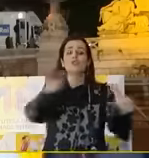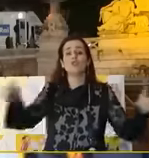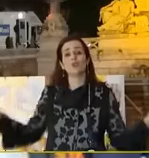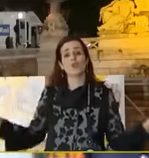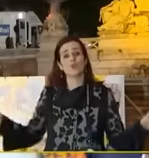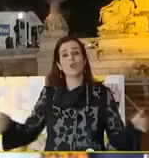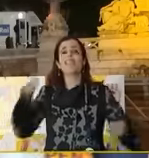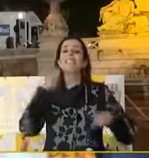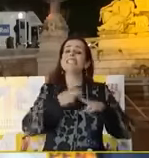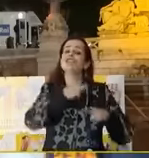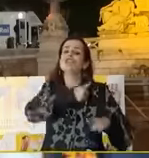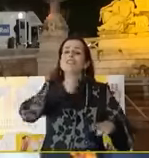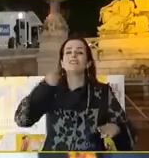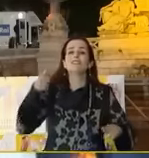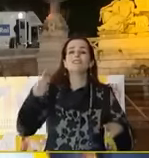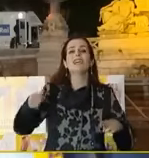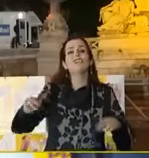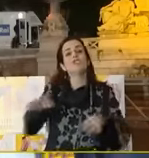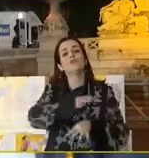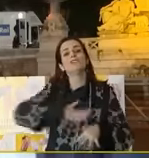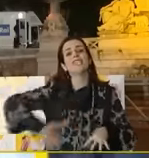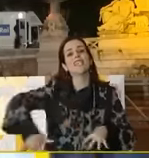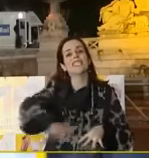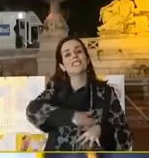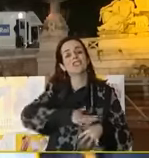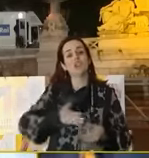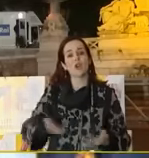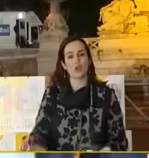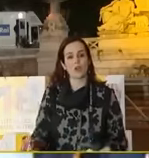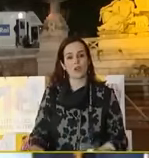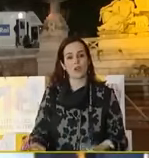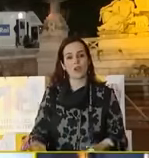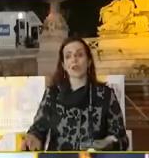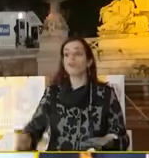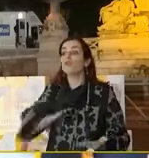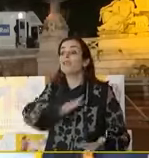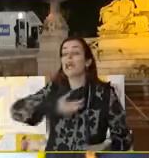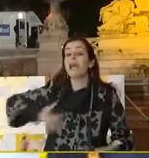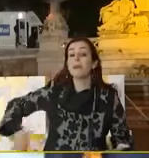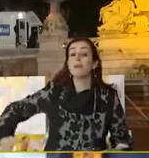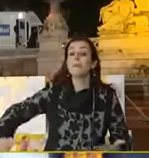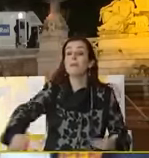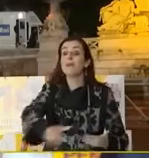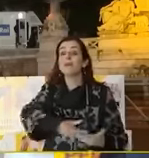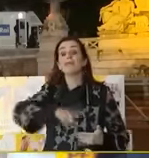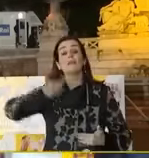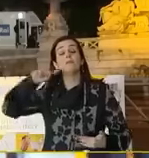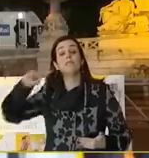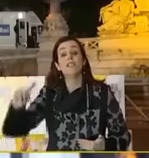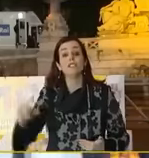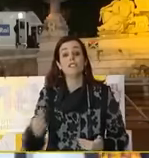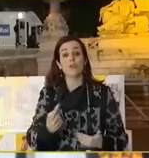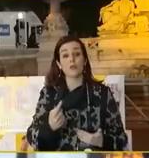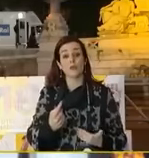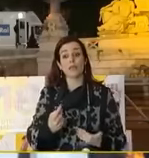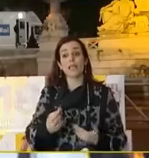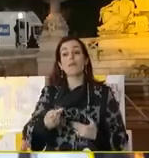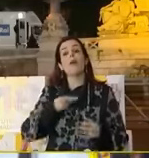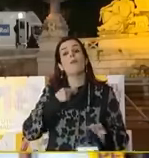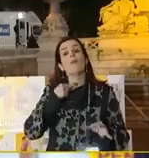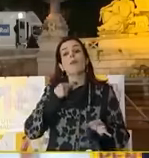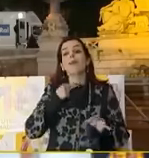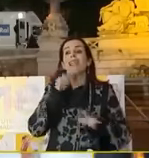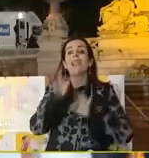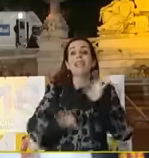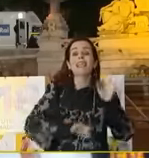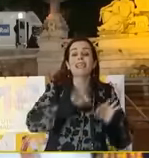necessità di un territorio, basato su quelli che è l'ambiente più favorevole per far recuperare magari dopo una malattia, che è casa